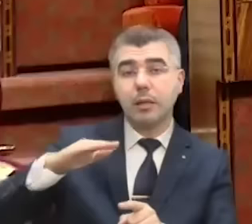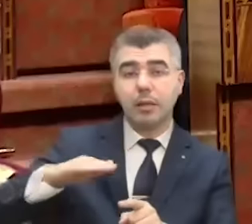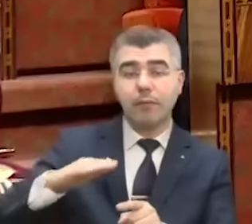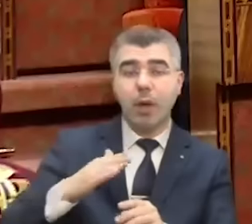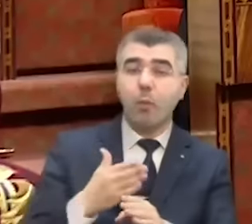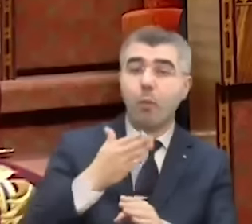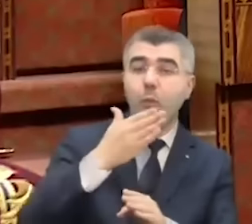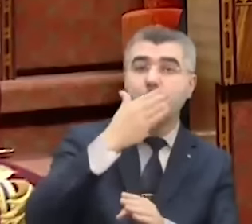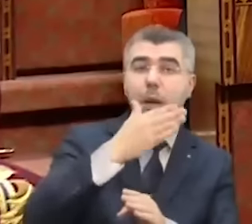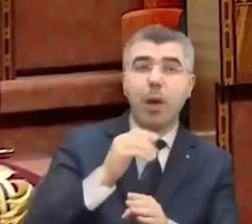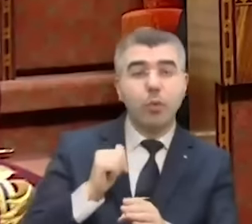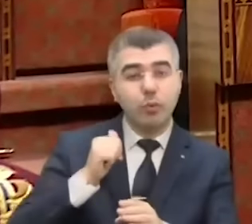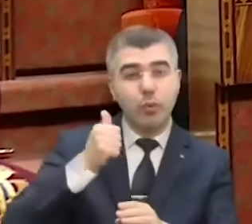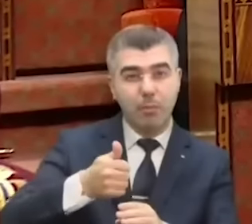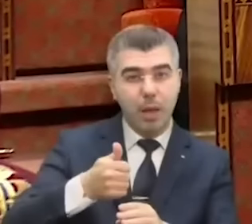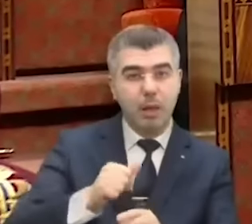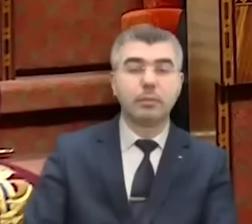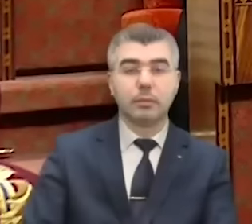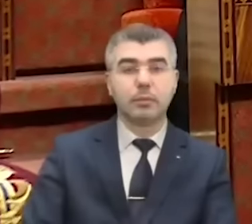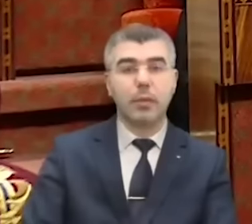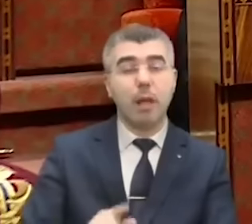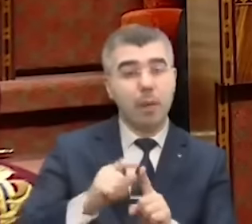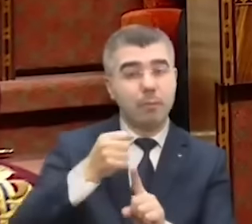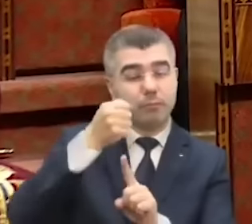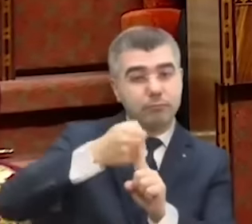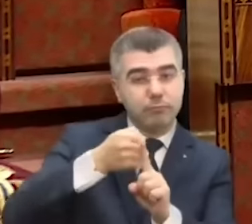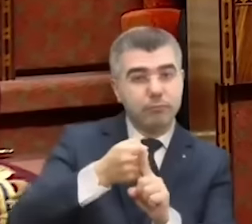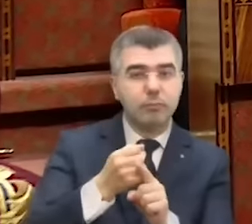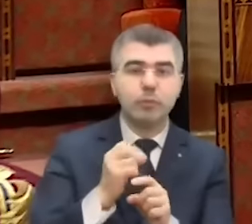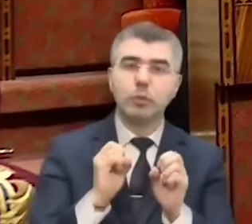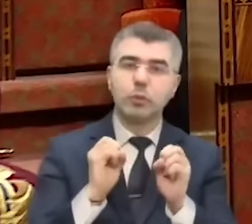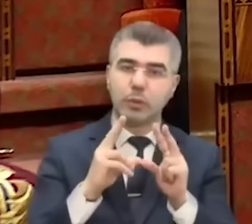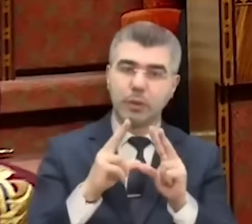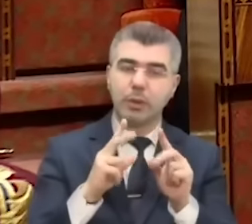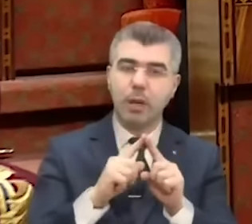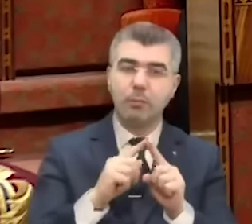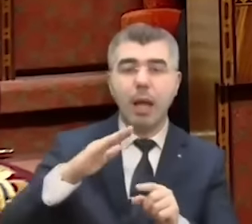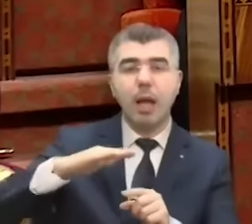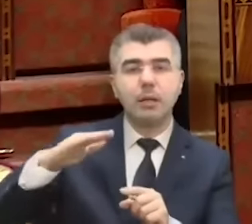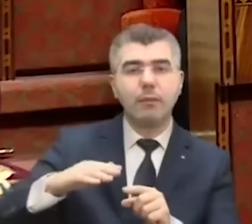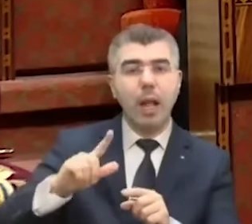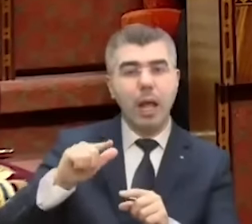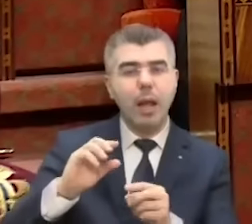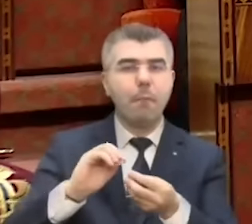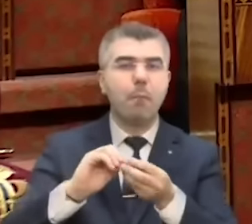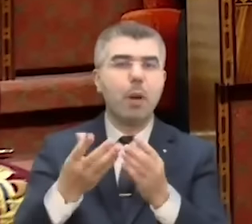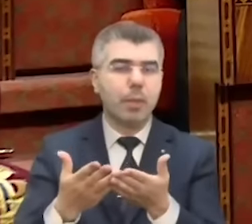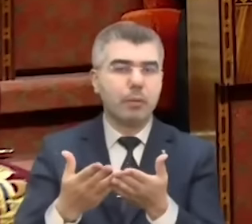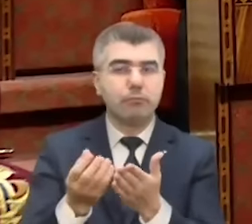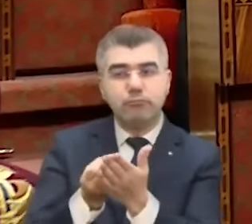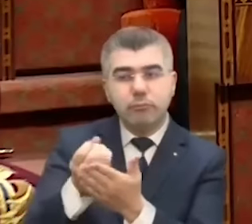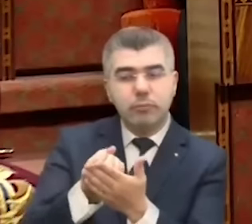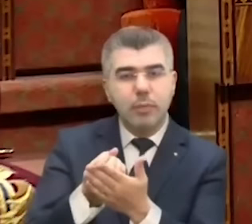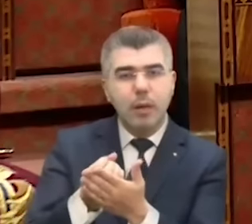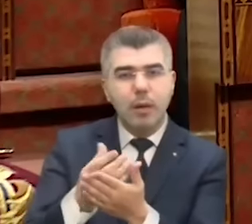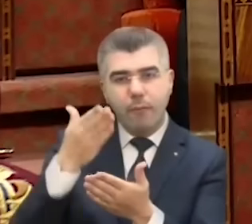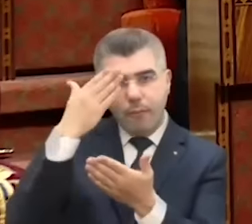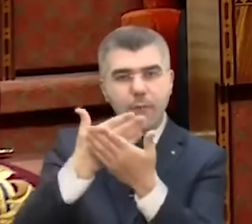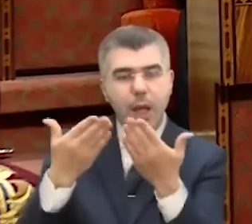الغد، ورغم أن مجهوداتكم الجبارة، لا زال الطفل يشهد مشكلة التوجيه من أجل